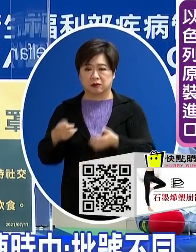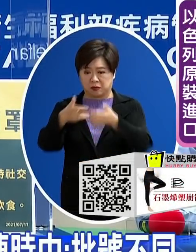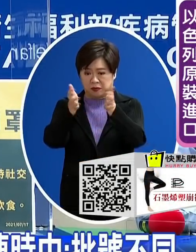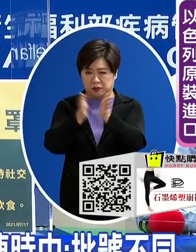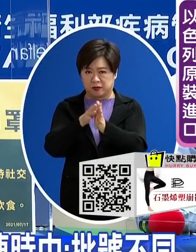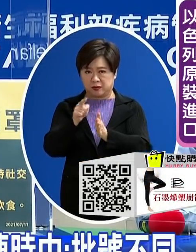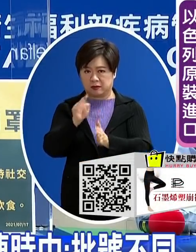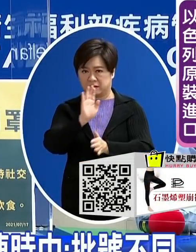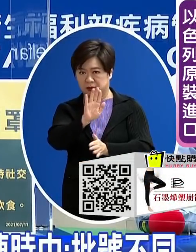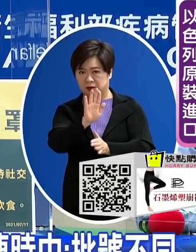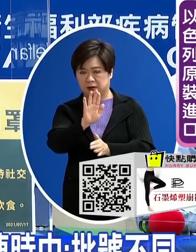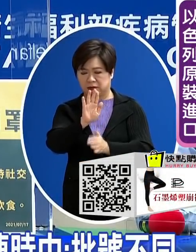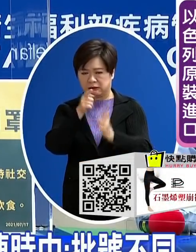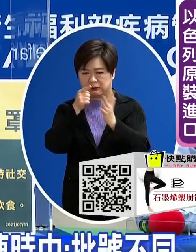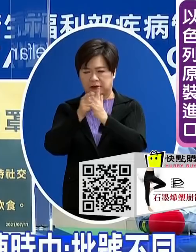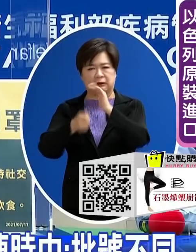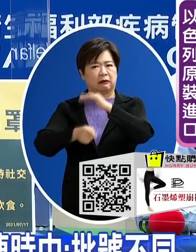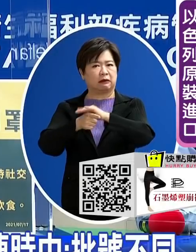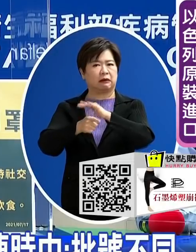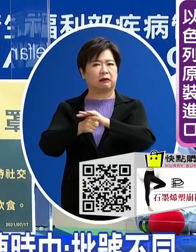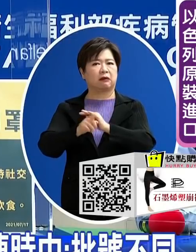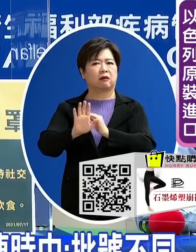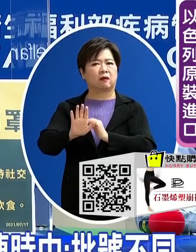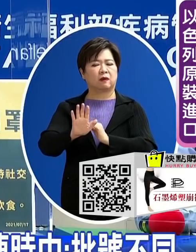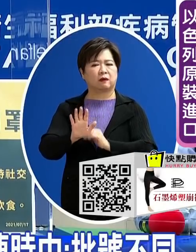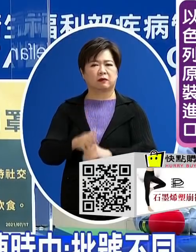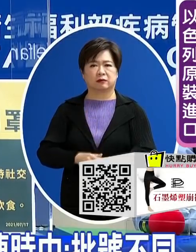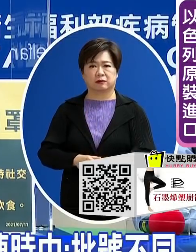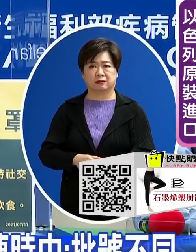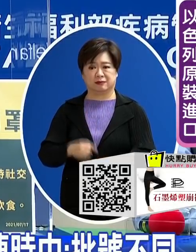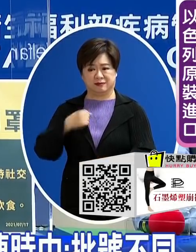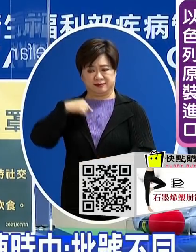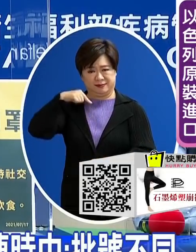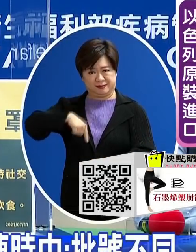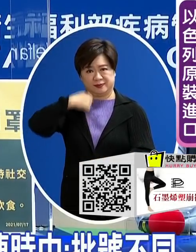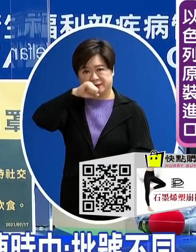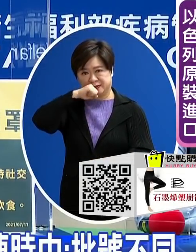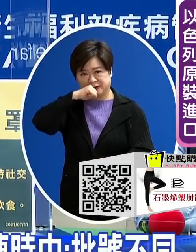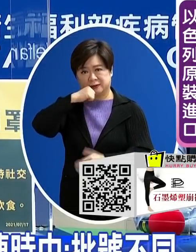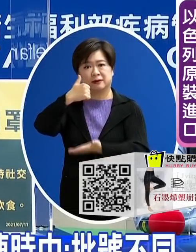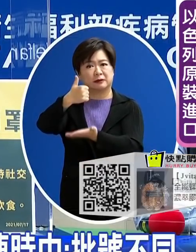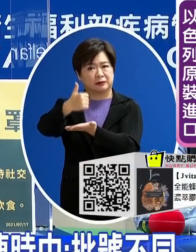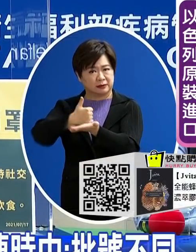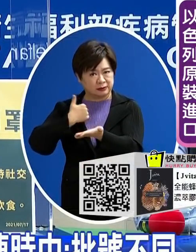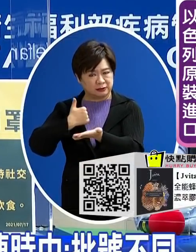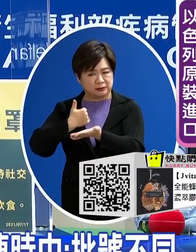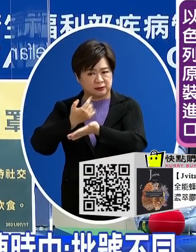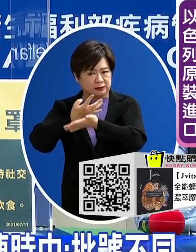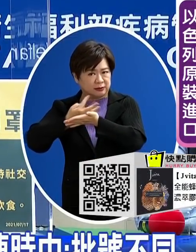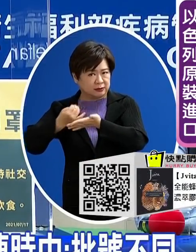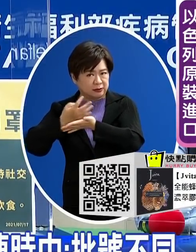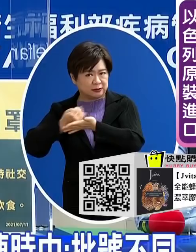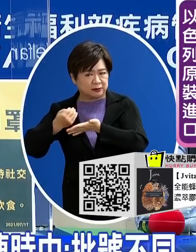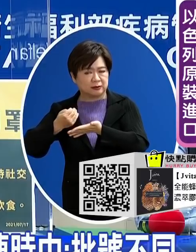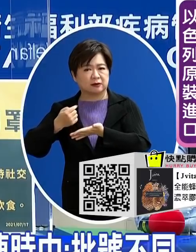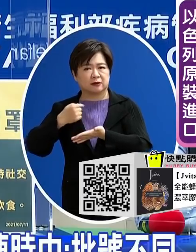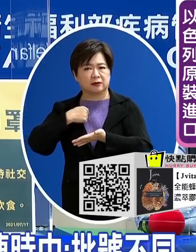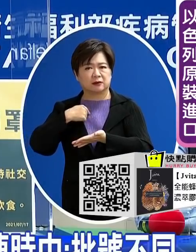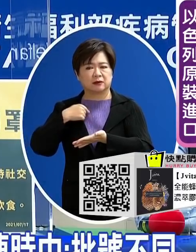们在验出来是不合格的，好，那但是我们进来台湾的我们的批号。我们使